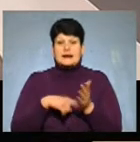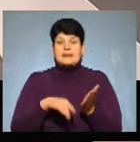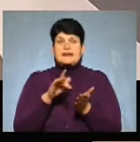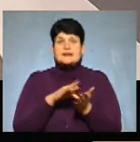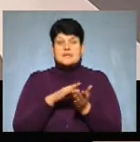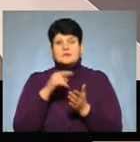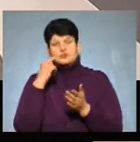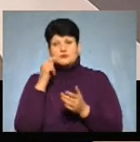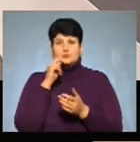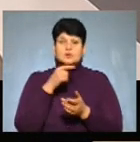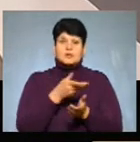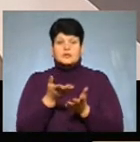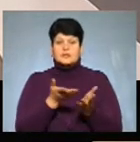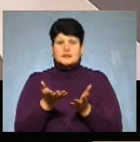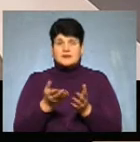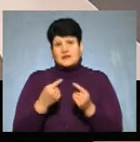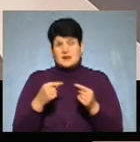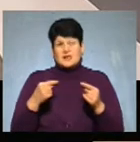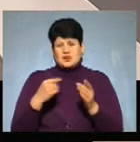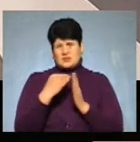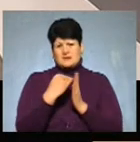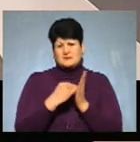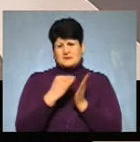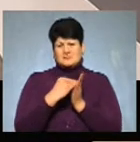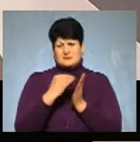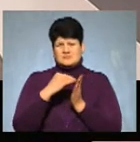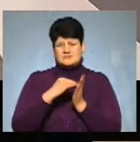свою конфесійну приналежність і інші пункти